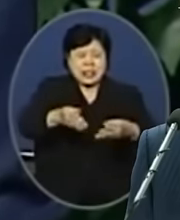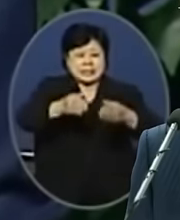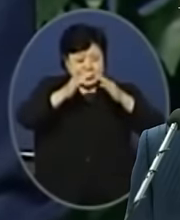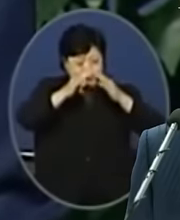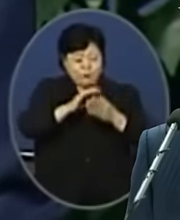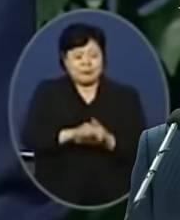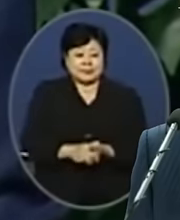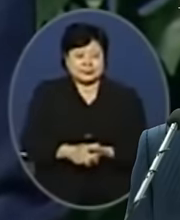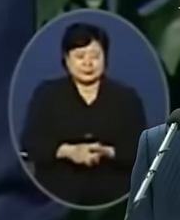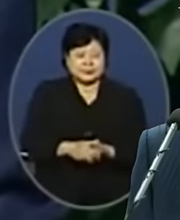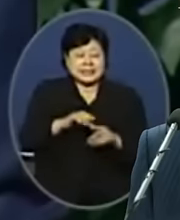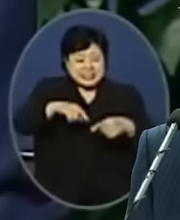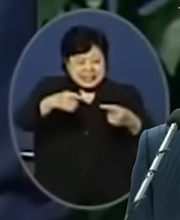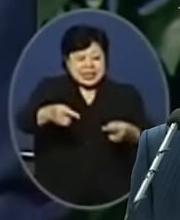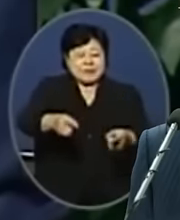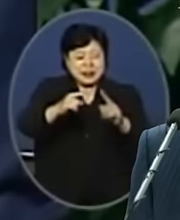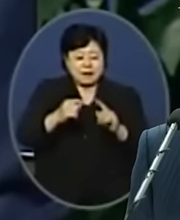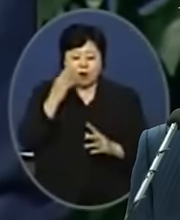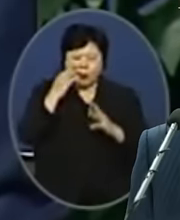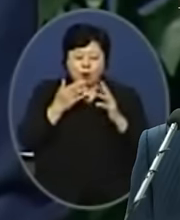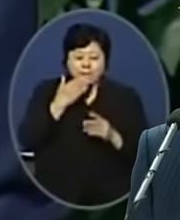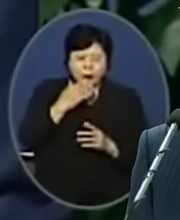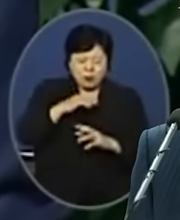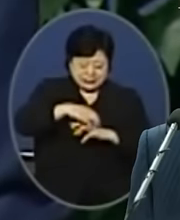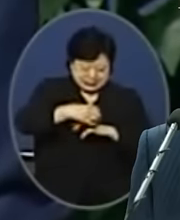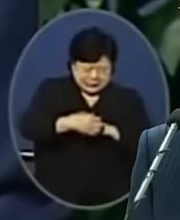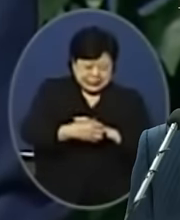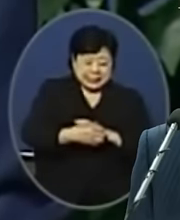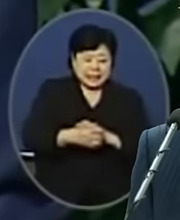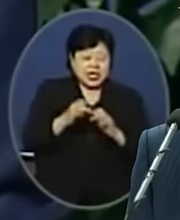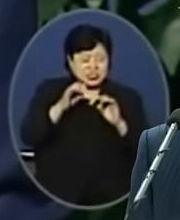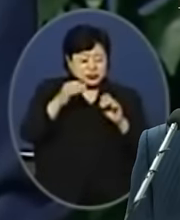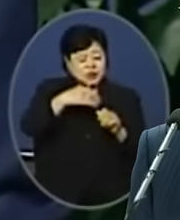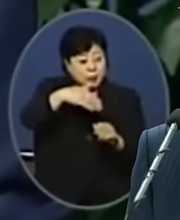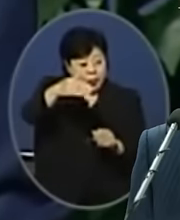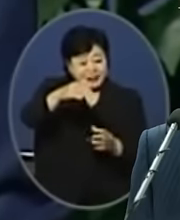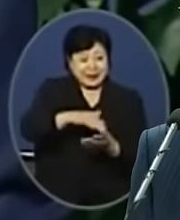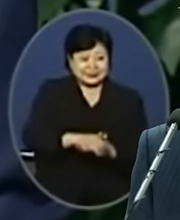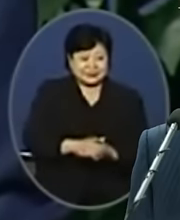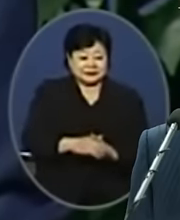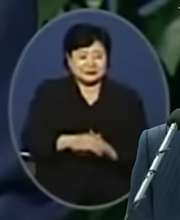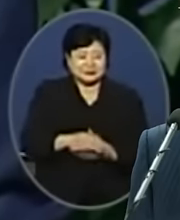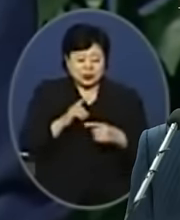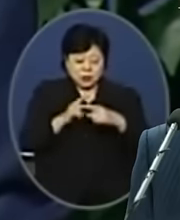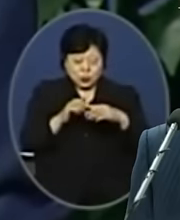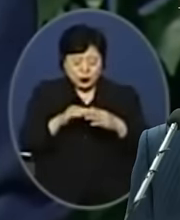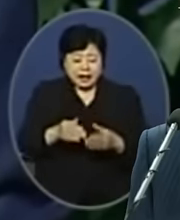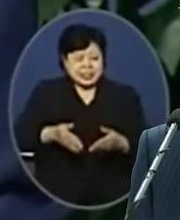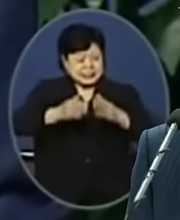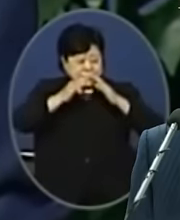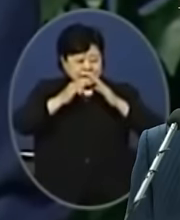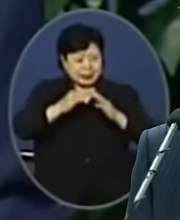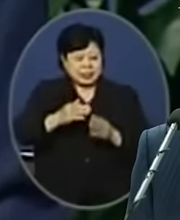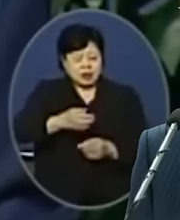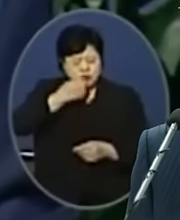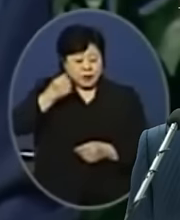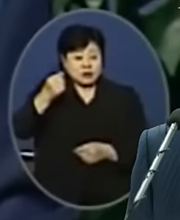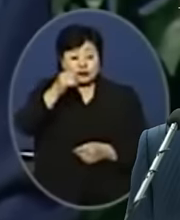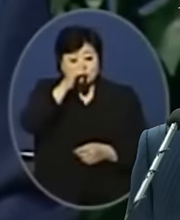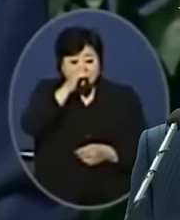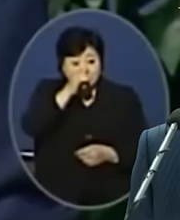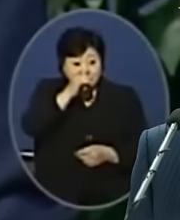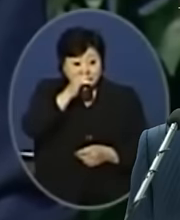짓고 들어가며 나가며 꼬르륵 깨하고 세계 선교사를 내보내는 교회를 세워야 되겠다는 것을